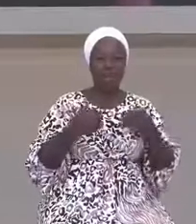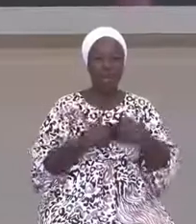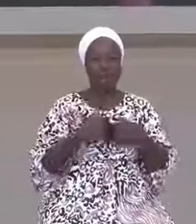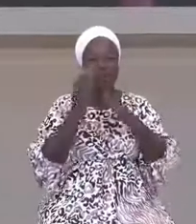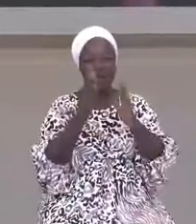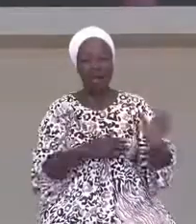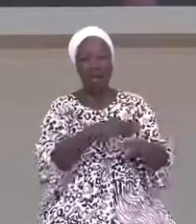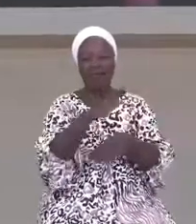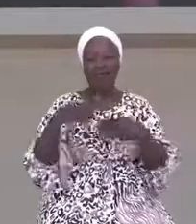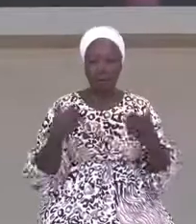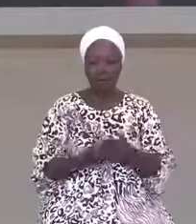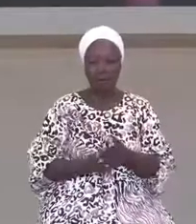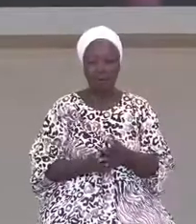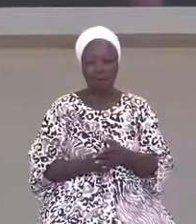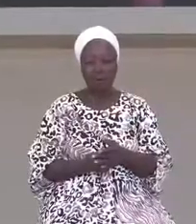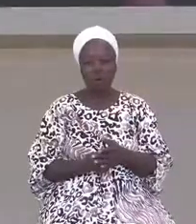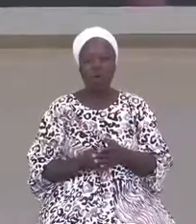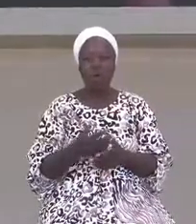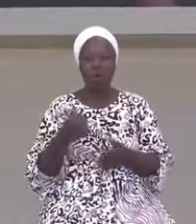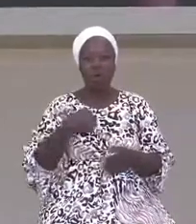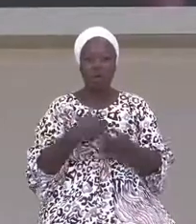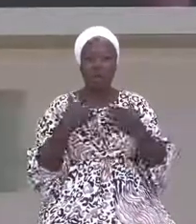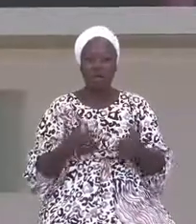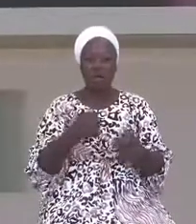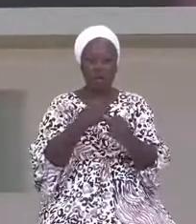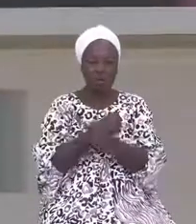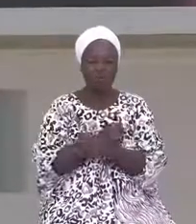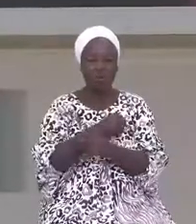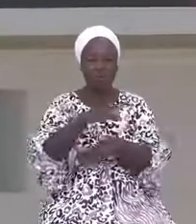quitté. Nous avons tout quitté.